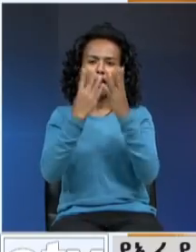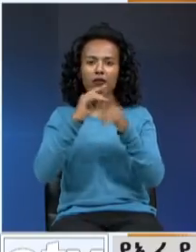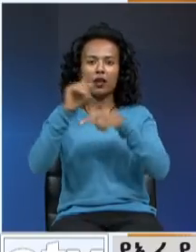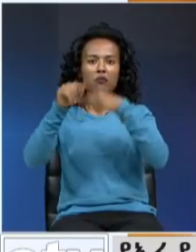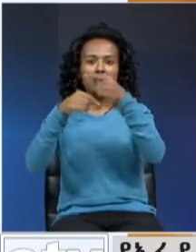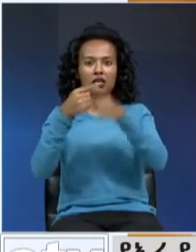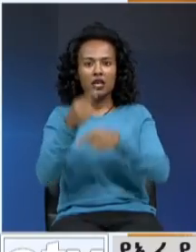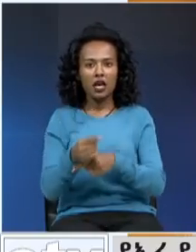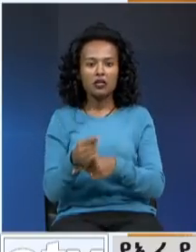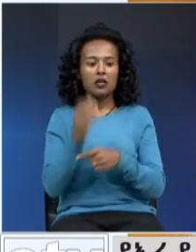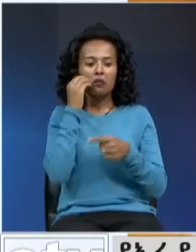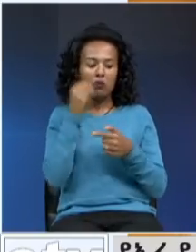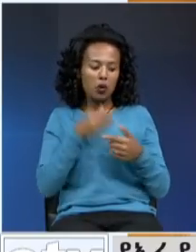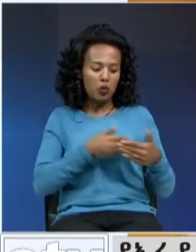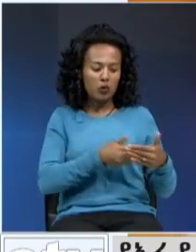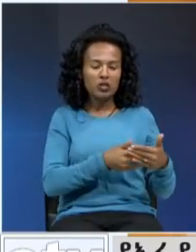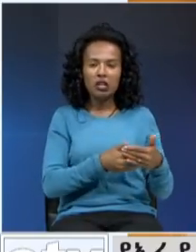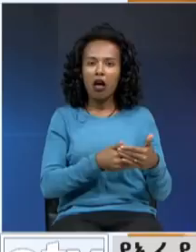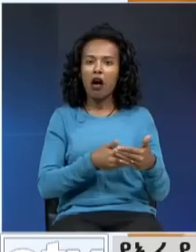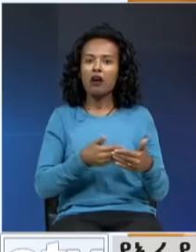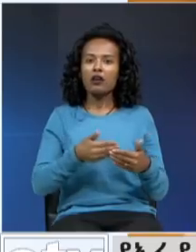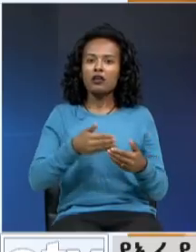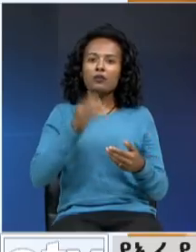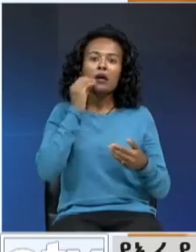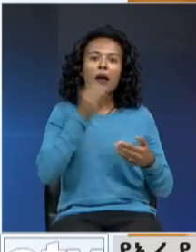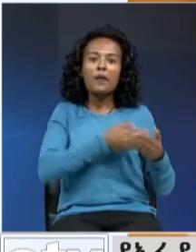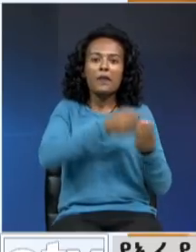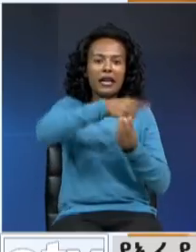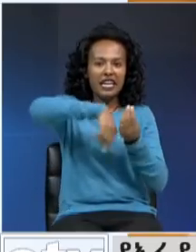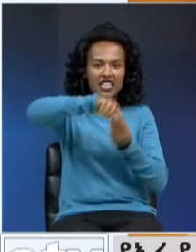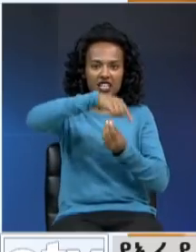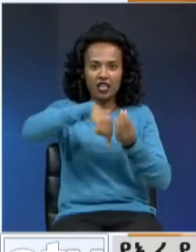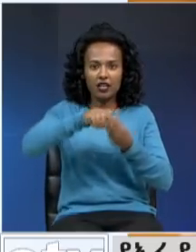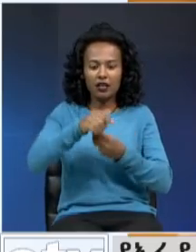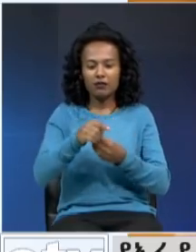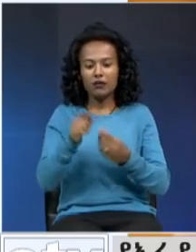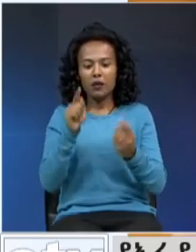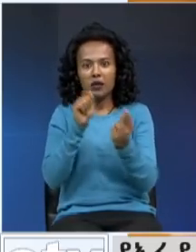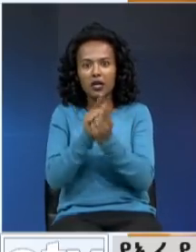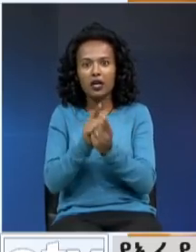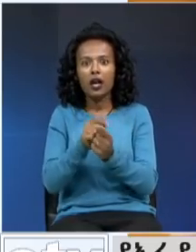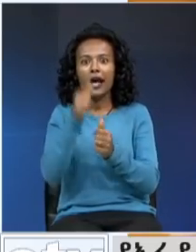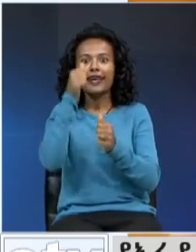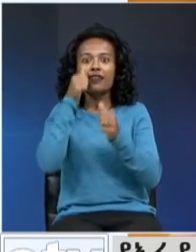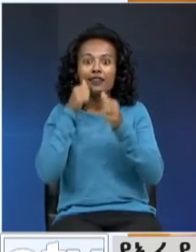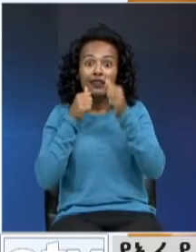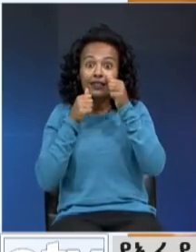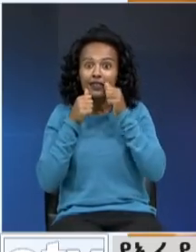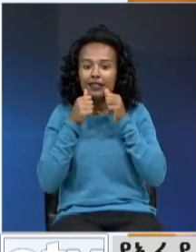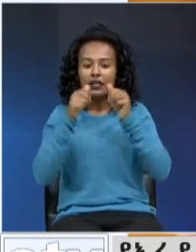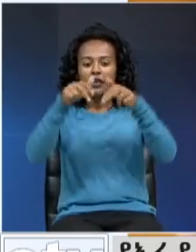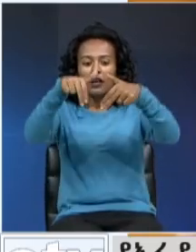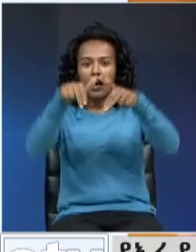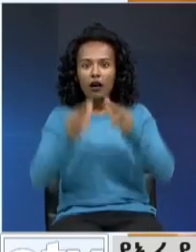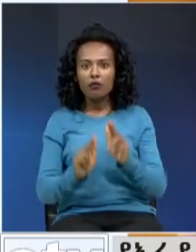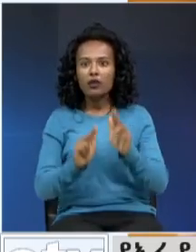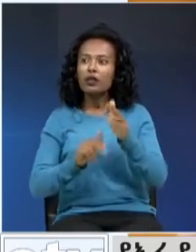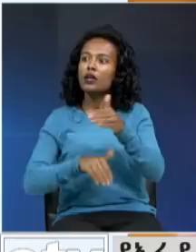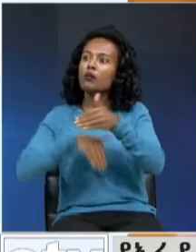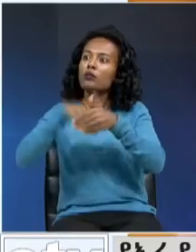የምንሄድ በጉርብትና በመንደርተኝነት የምንገናኝ በእድር ቀብር